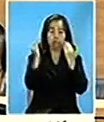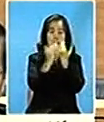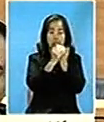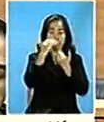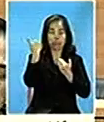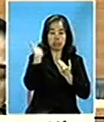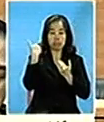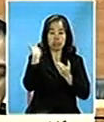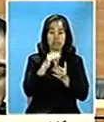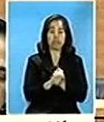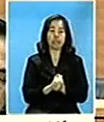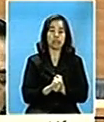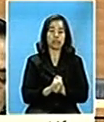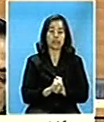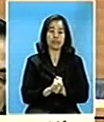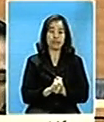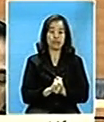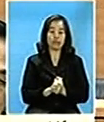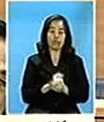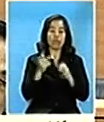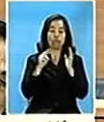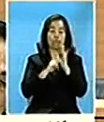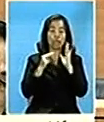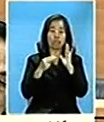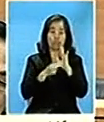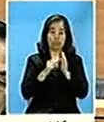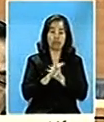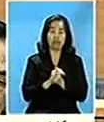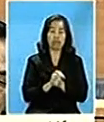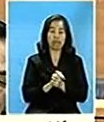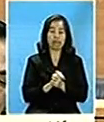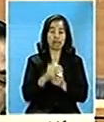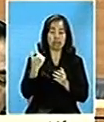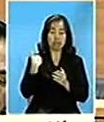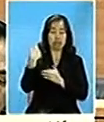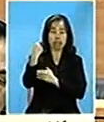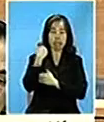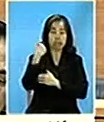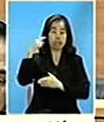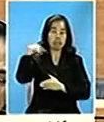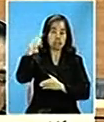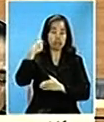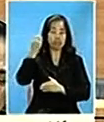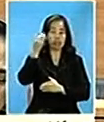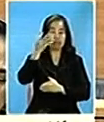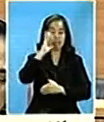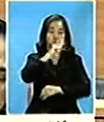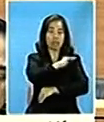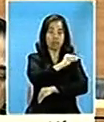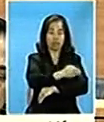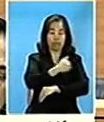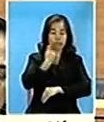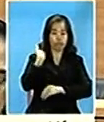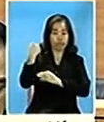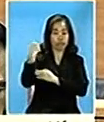านี้ก็ไม่ได้แต่เพิ่มได้นะคะก็แสดงว่าเขามีศักยสตรีเขาเริ่มมีศักยภาพจะเห็นว่าเขามีศักย